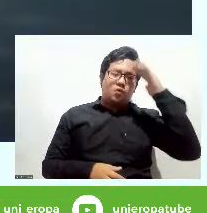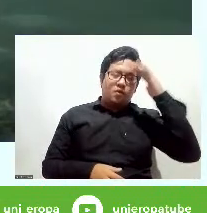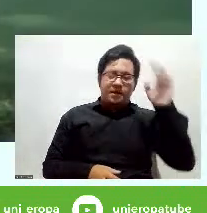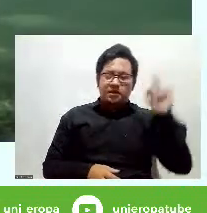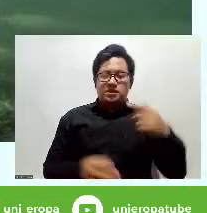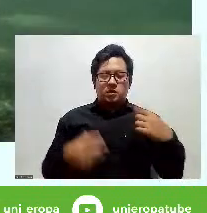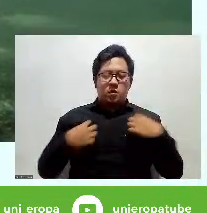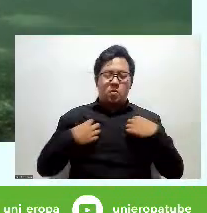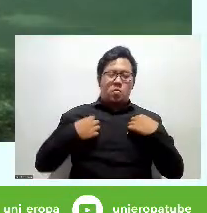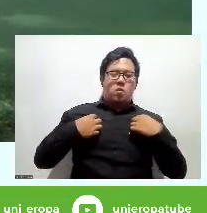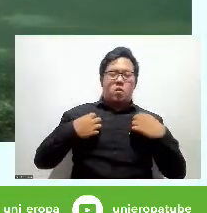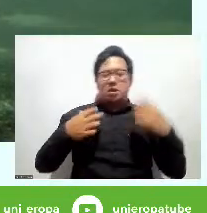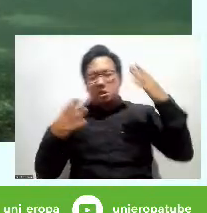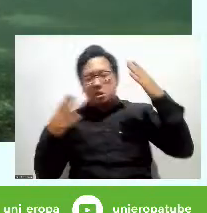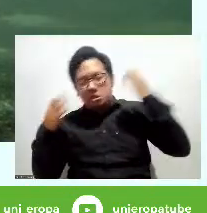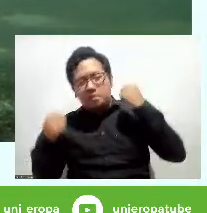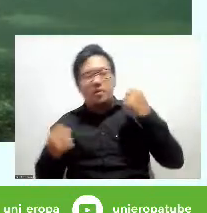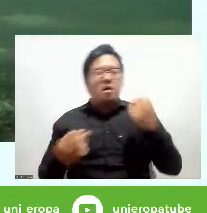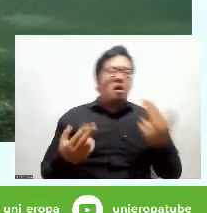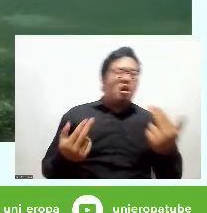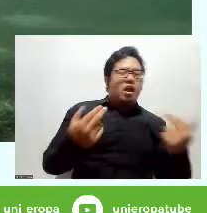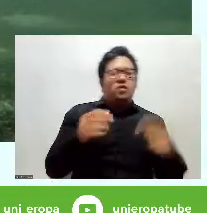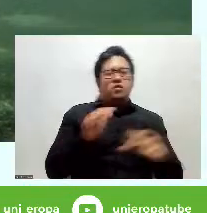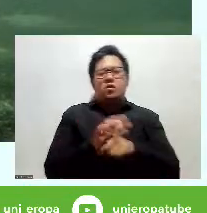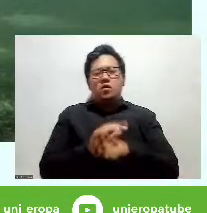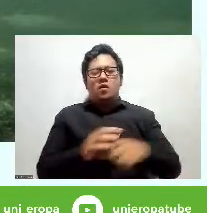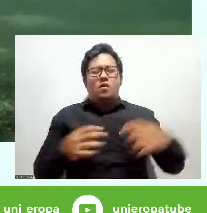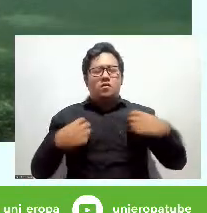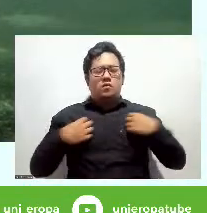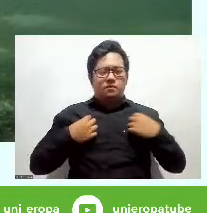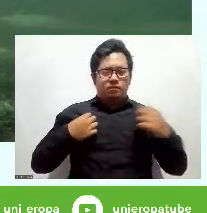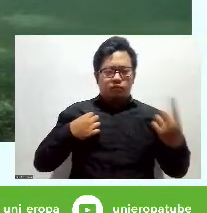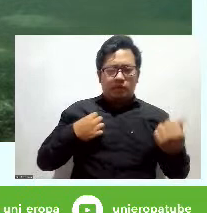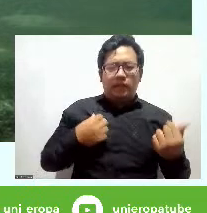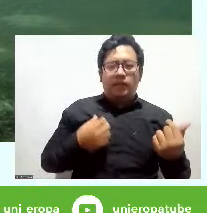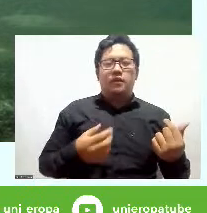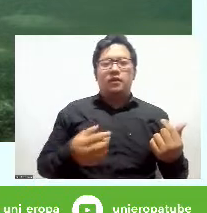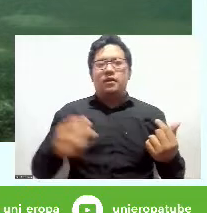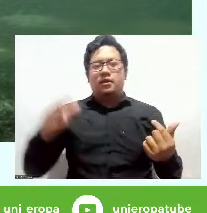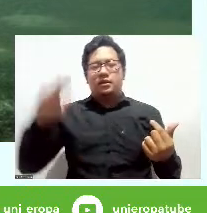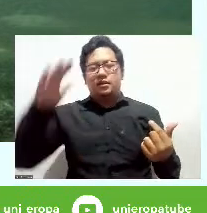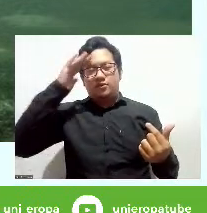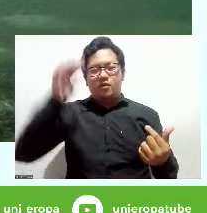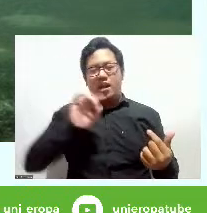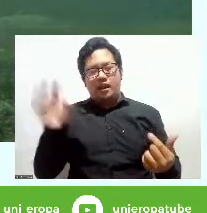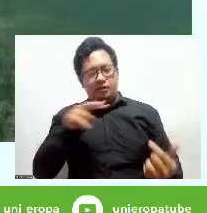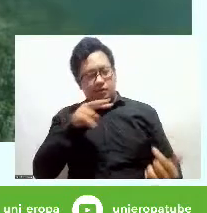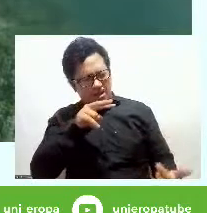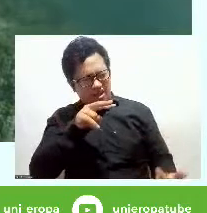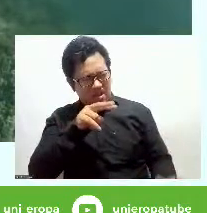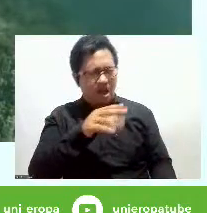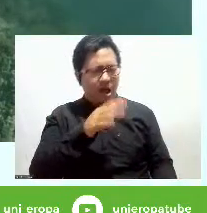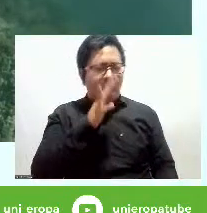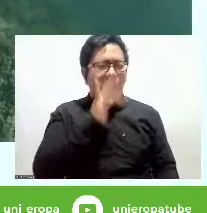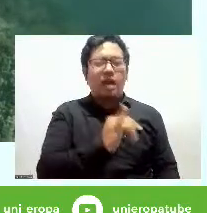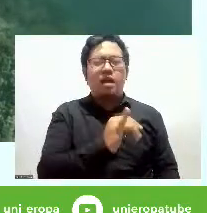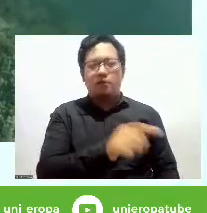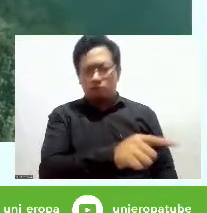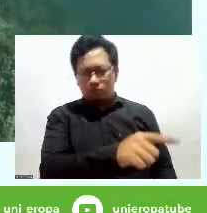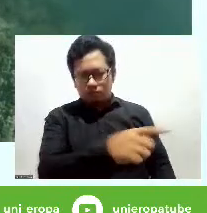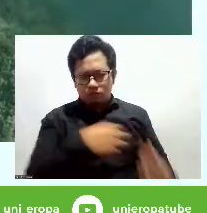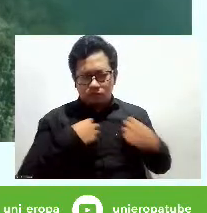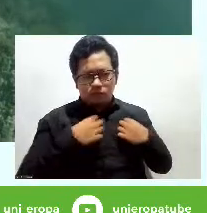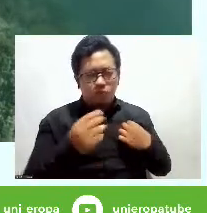menjawabnya maka pos putih dia akan merasa sebagai orang yang aneh pagi bilang lah lu kok pake kaosnya putih Bukan item